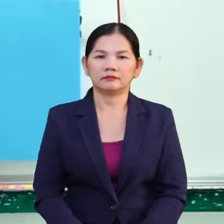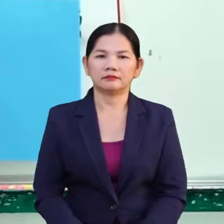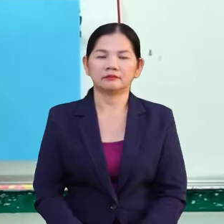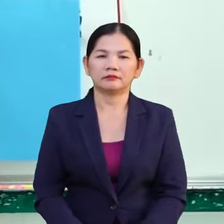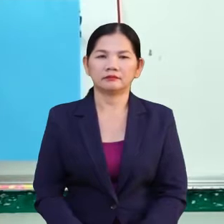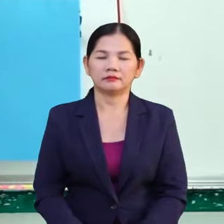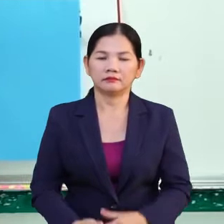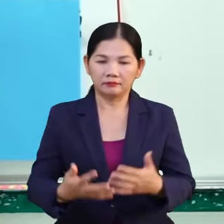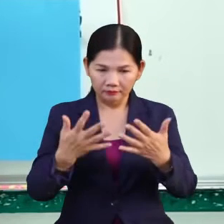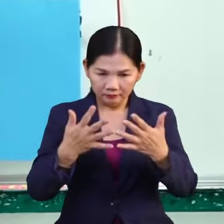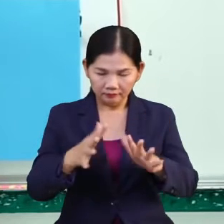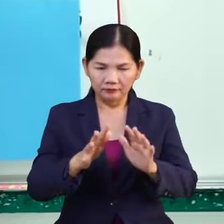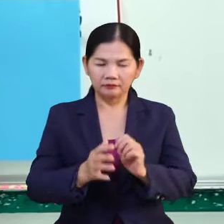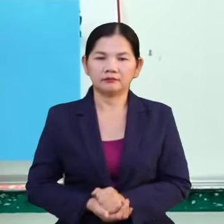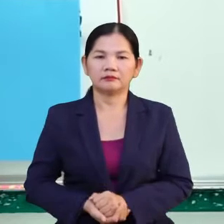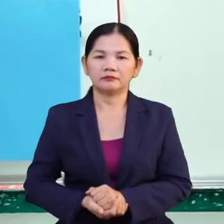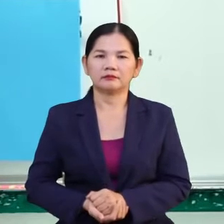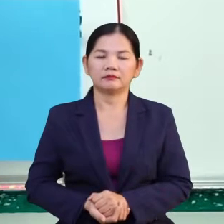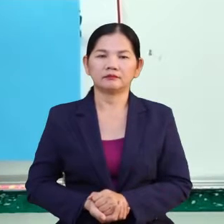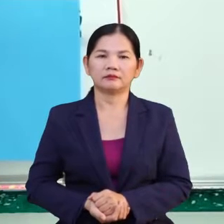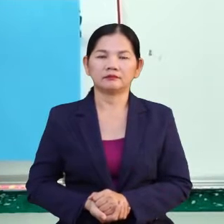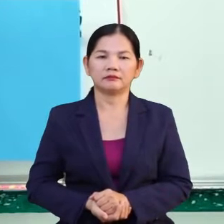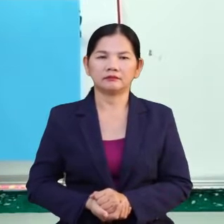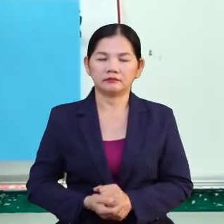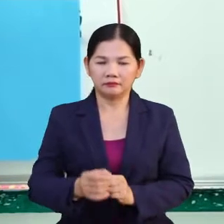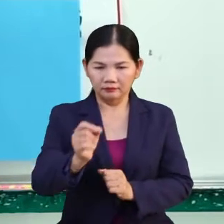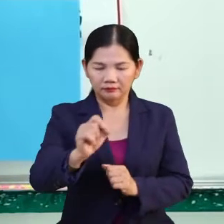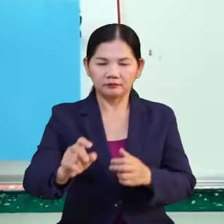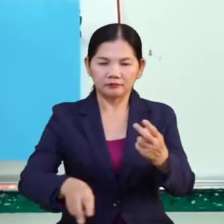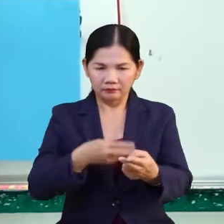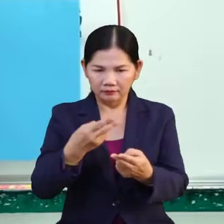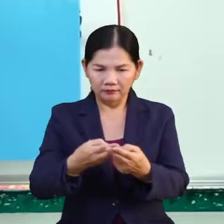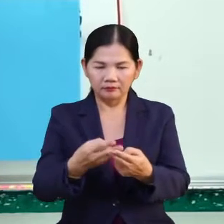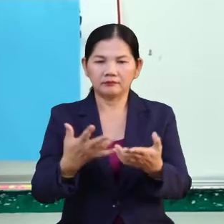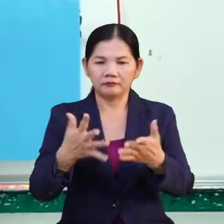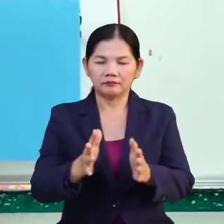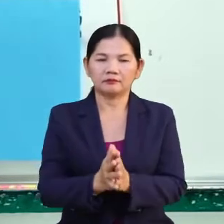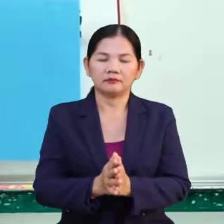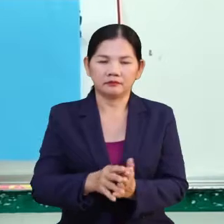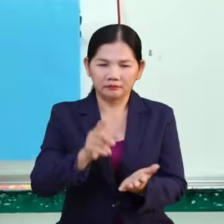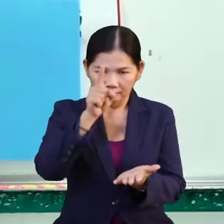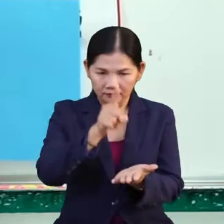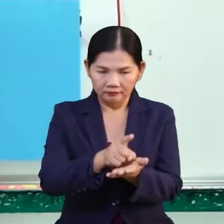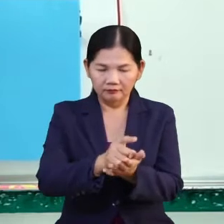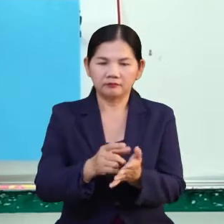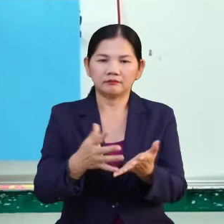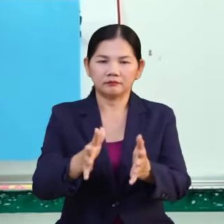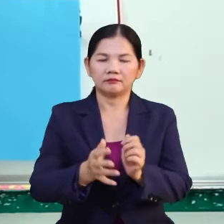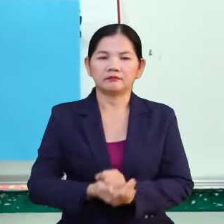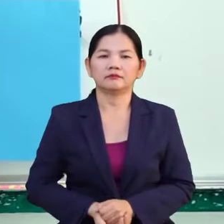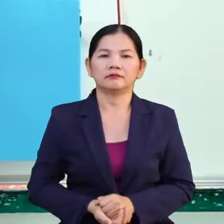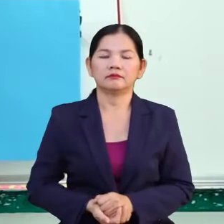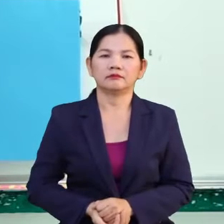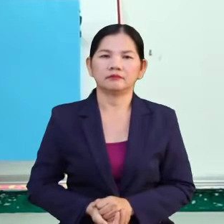តោះរួចរាល់ណាកូនកូនសរសេរតែចម្លើយមកកូនសំខាន់សំខាន់មកបានហើយណា